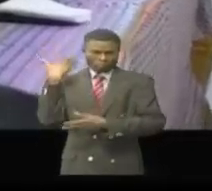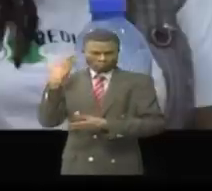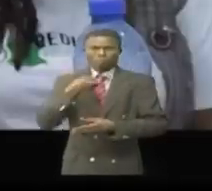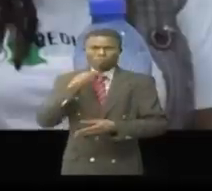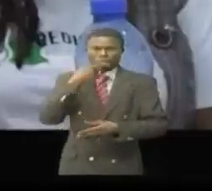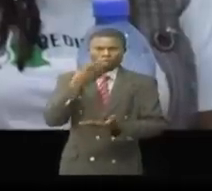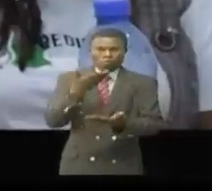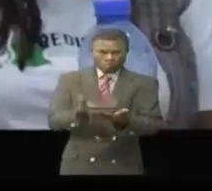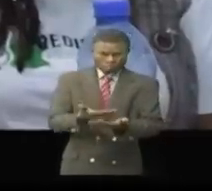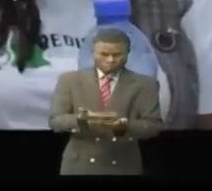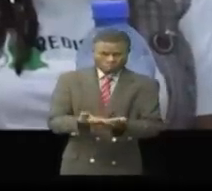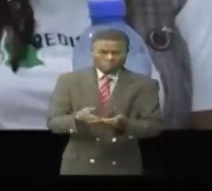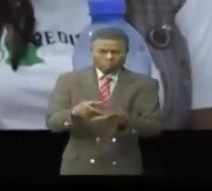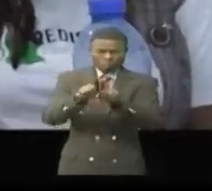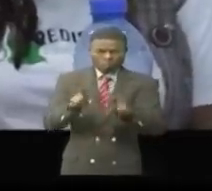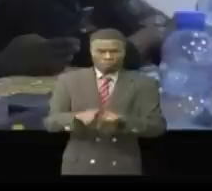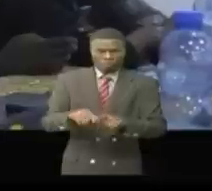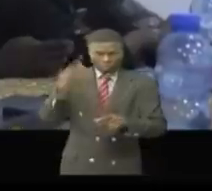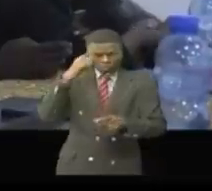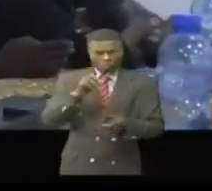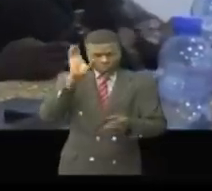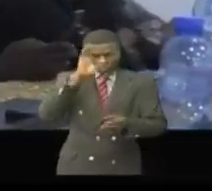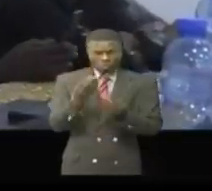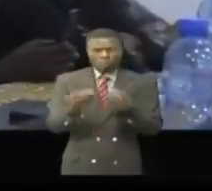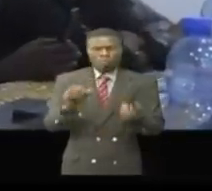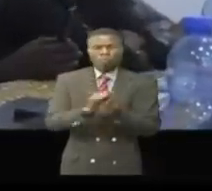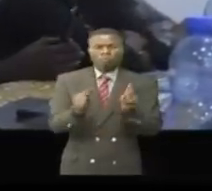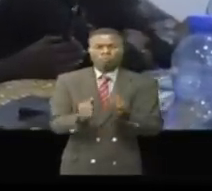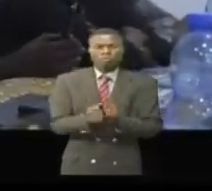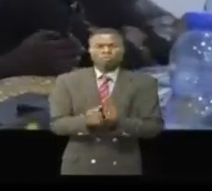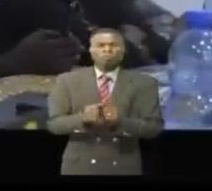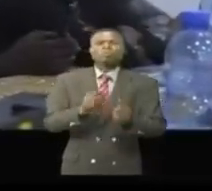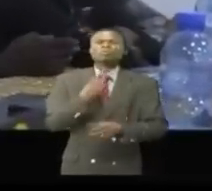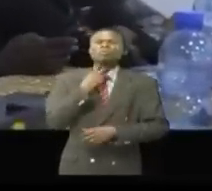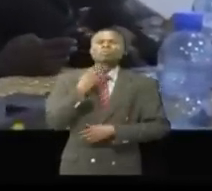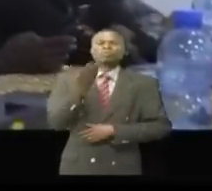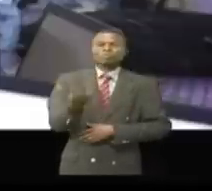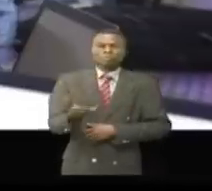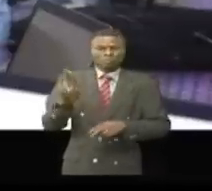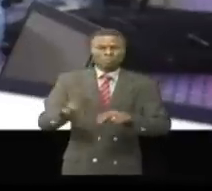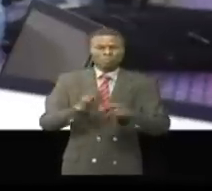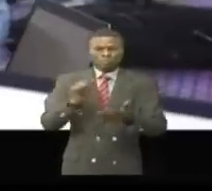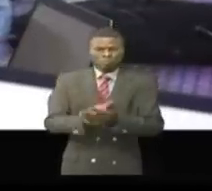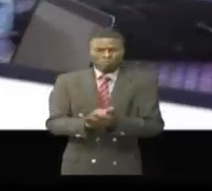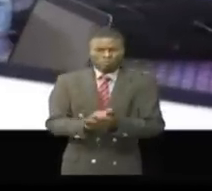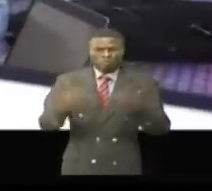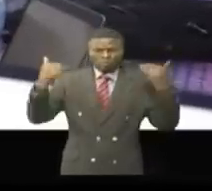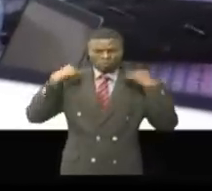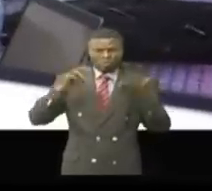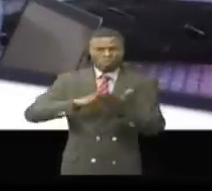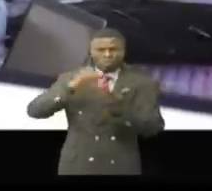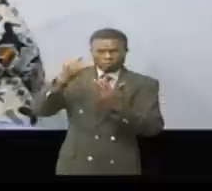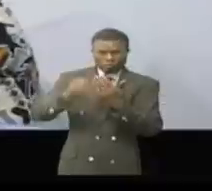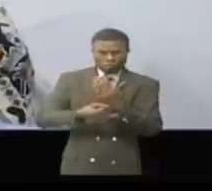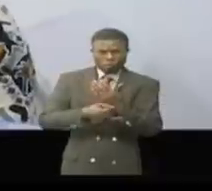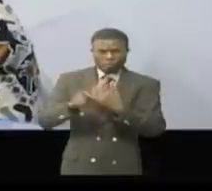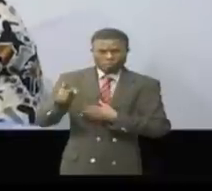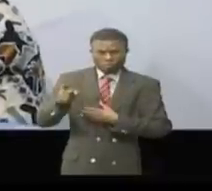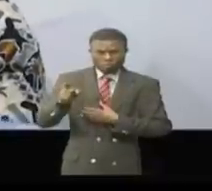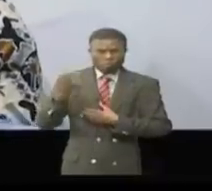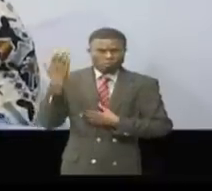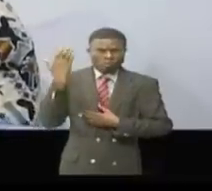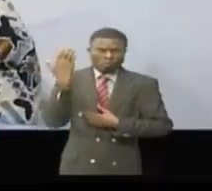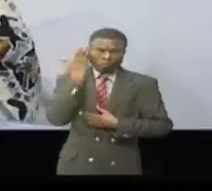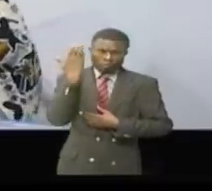également passé au peigne fin pour déceler les causes qui ont ralenti sa mise en œuvre. Le manager du projet Redis 4, Baudouin